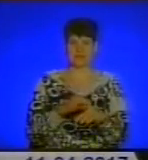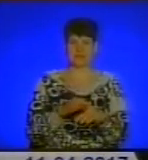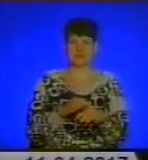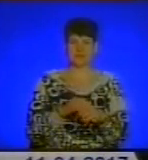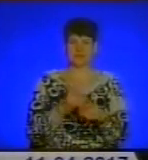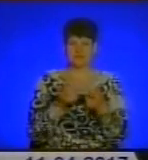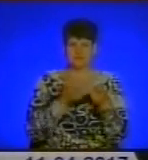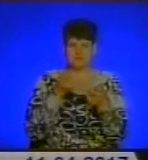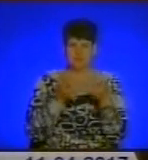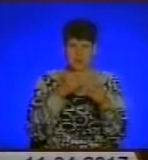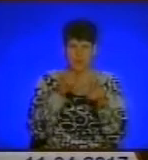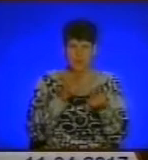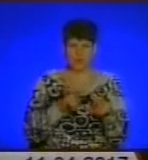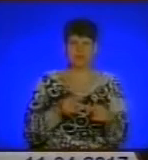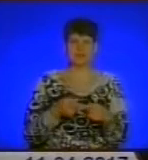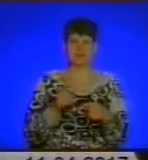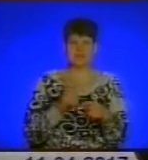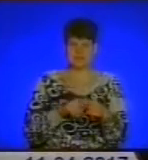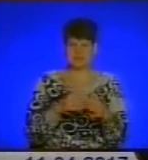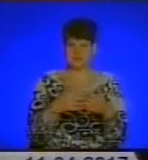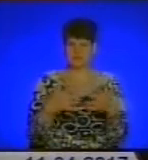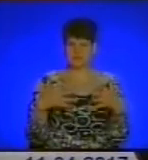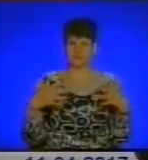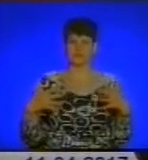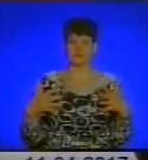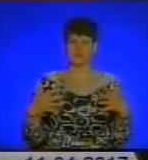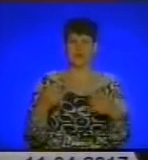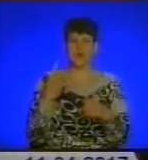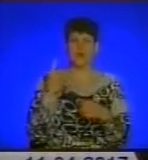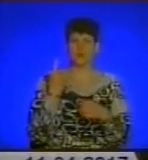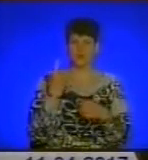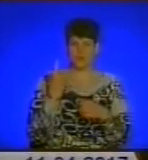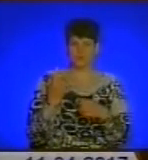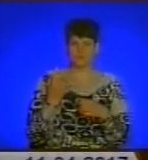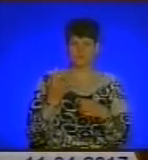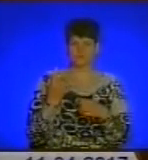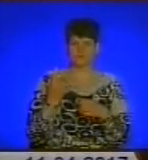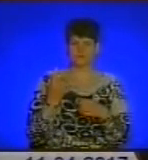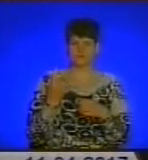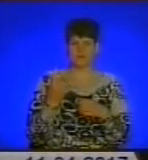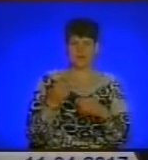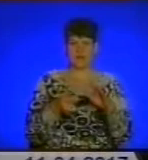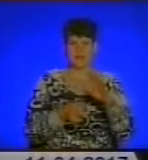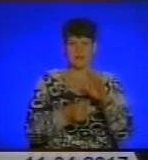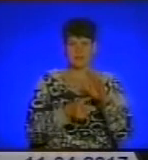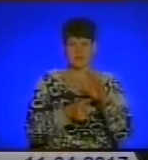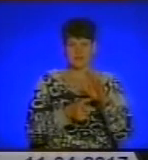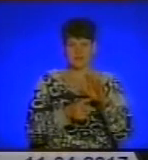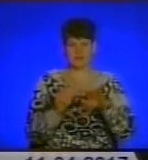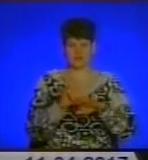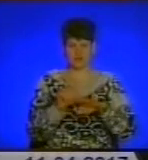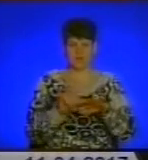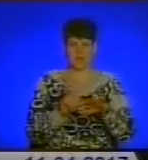детальному огляді даних речей на одному з каблуків взуття